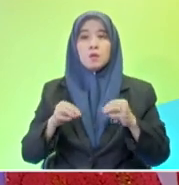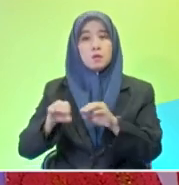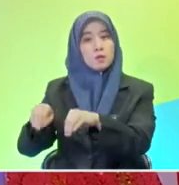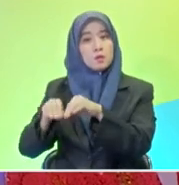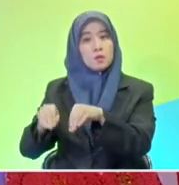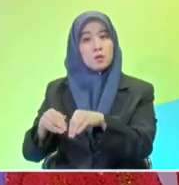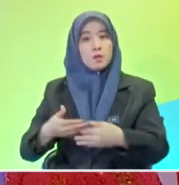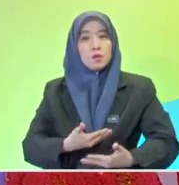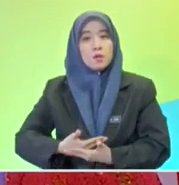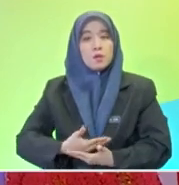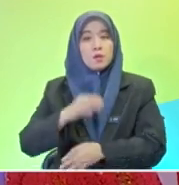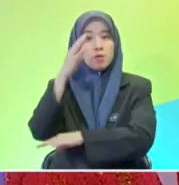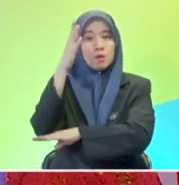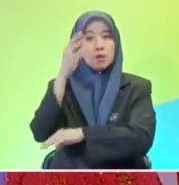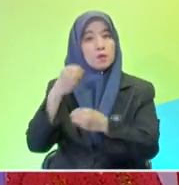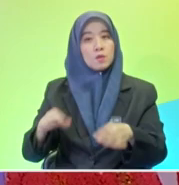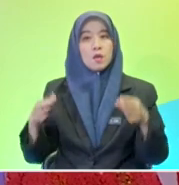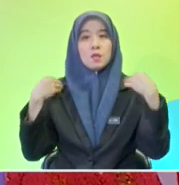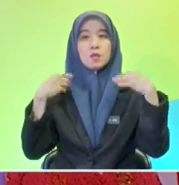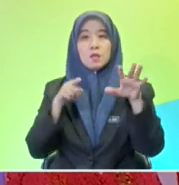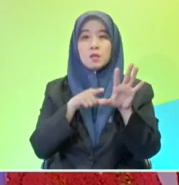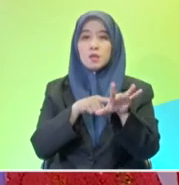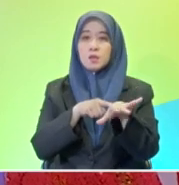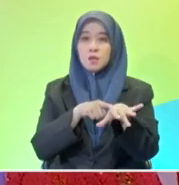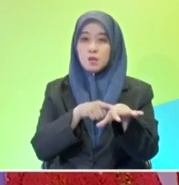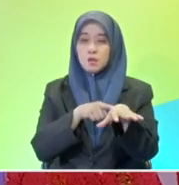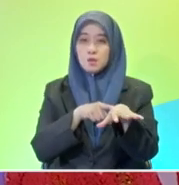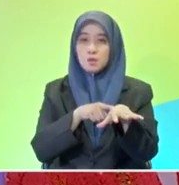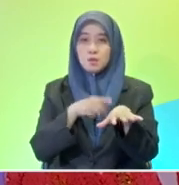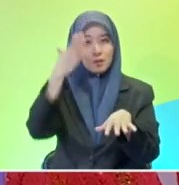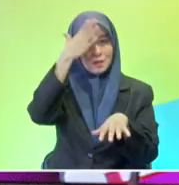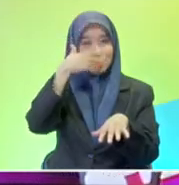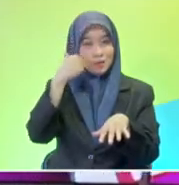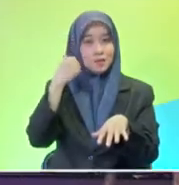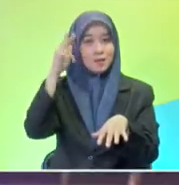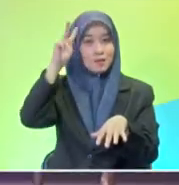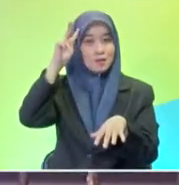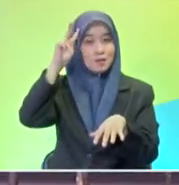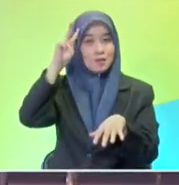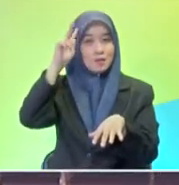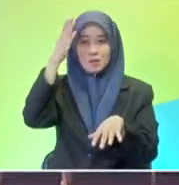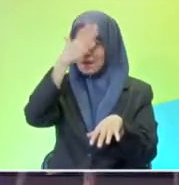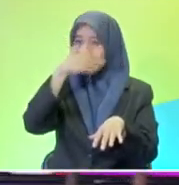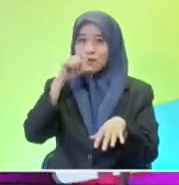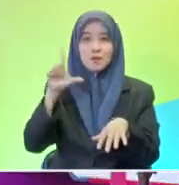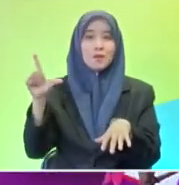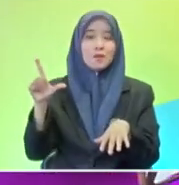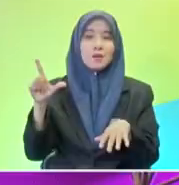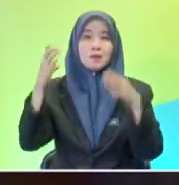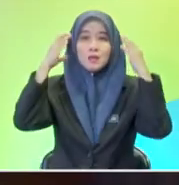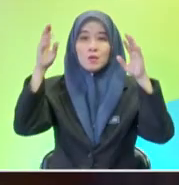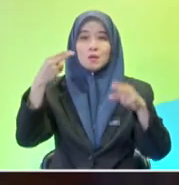Cikgu dah tanah tumbuh daun dah ni abang Kris W cantik tak Abang Kris cantiklah Cikgu hijunya